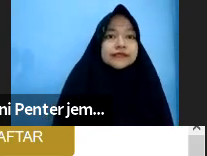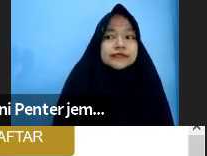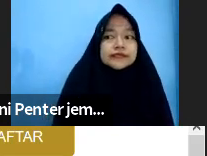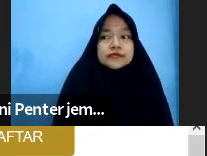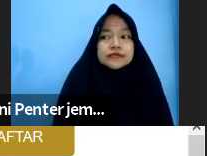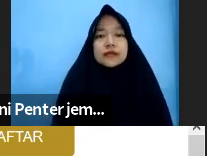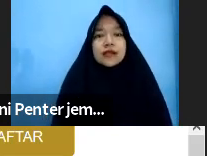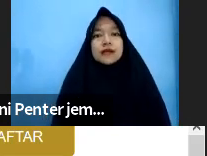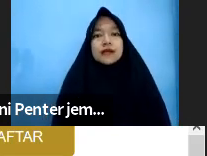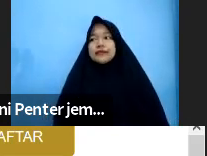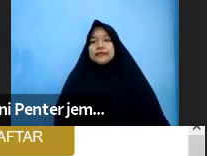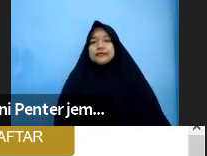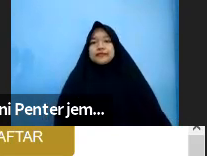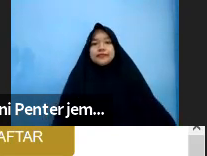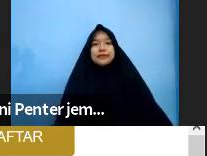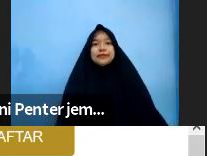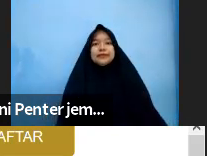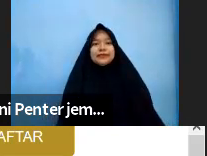hai